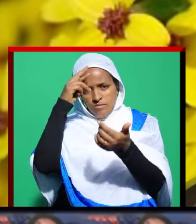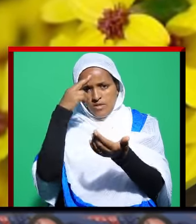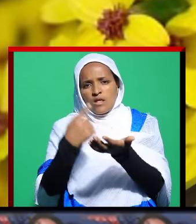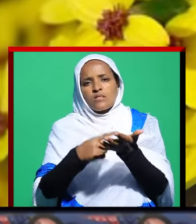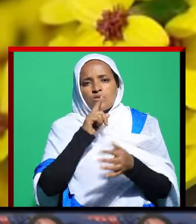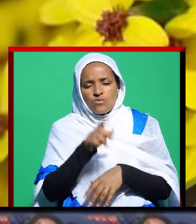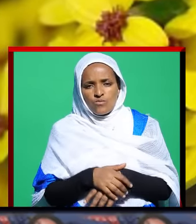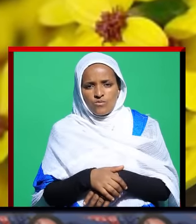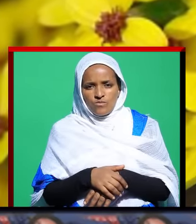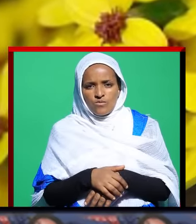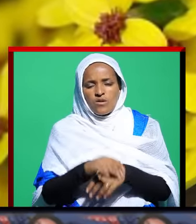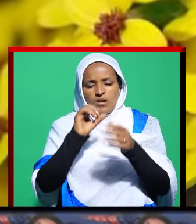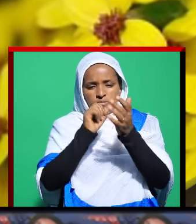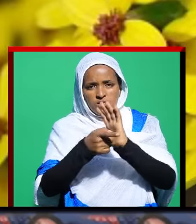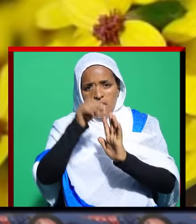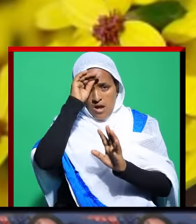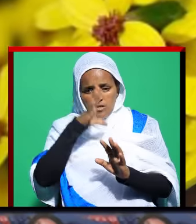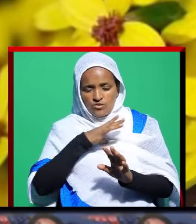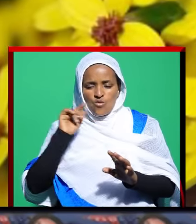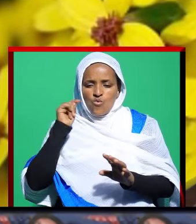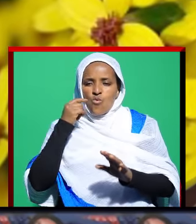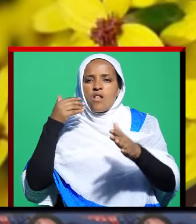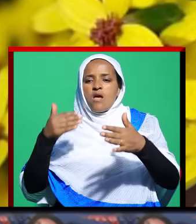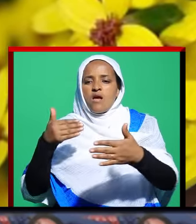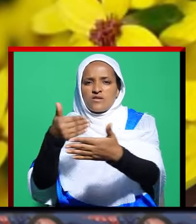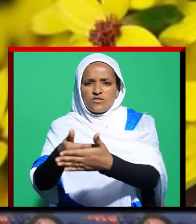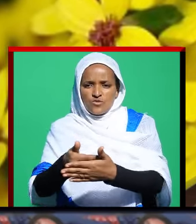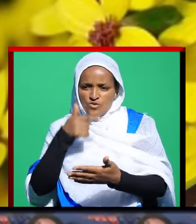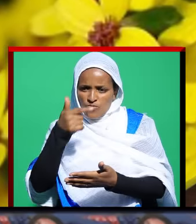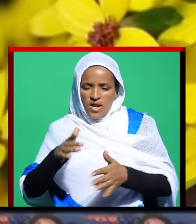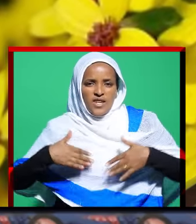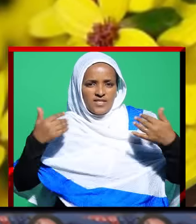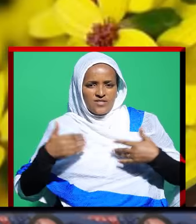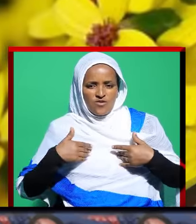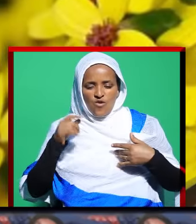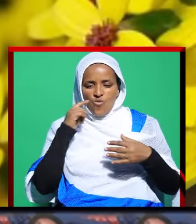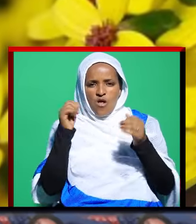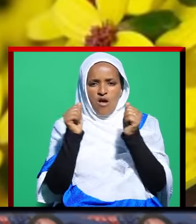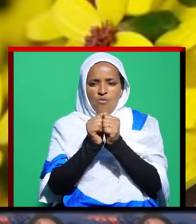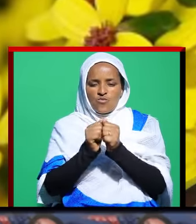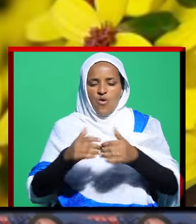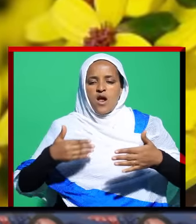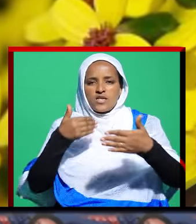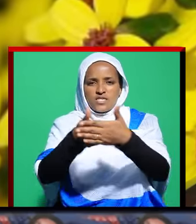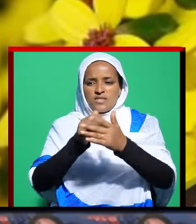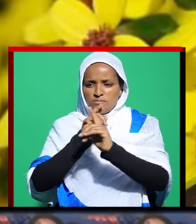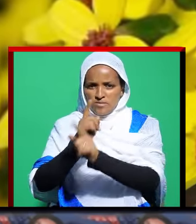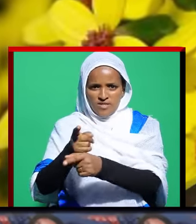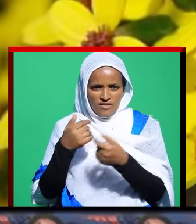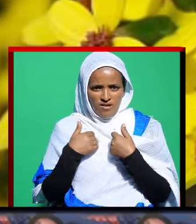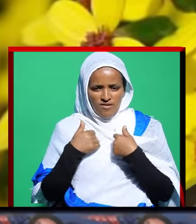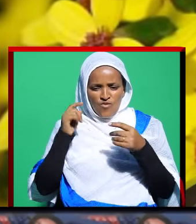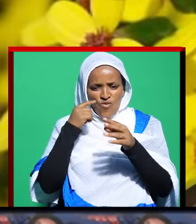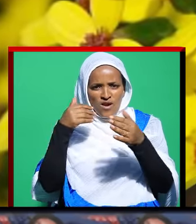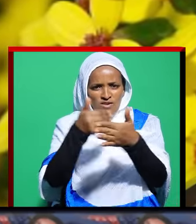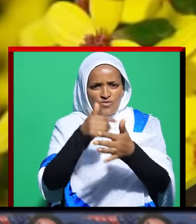ነው። ለምሳሌ አንድ ሰው እንኳን አደረሳችሁ ሲባል ደስ ይለዋል፣ እንኳን አብሮ አደረሰንም ይላል። ግን እንኳን